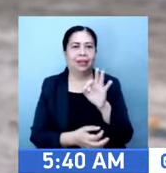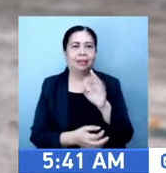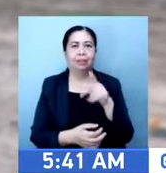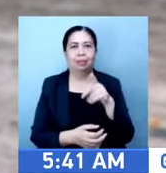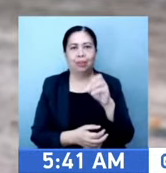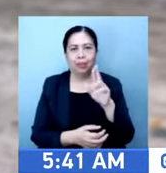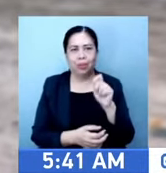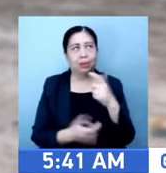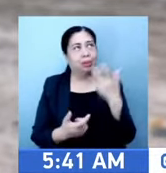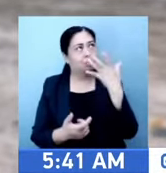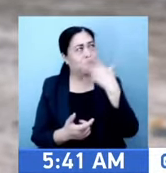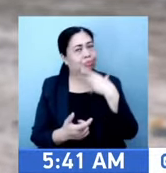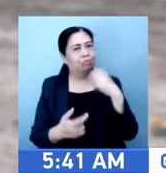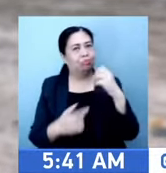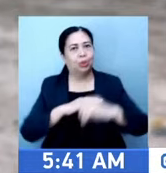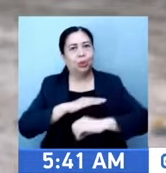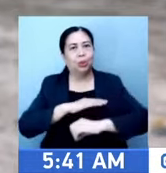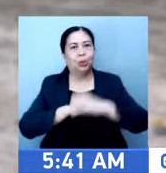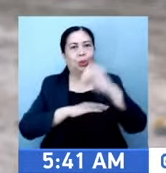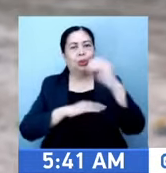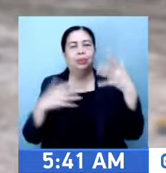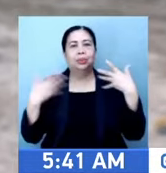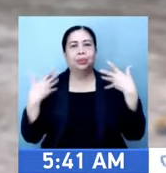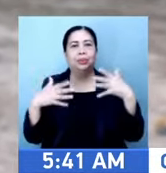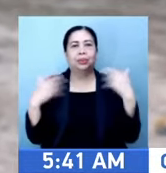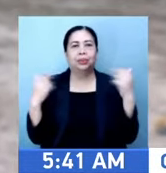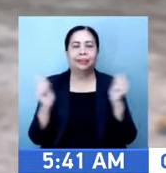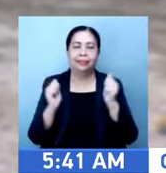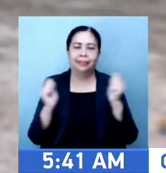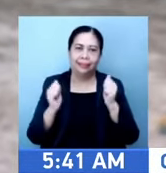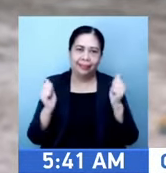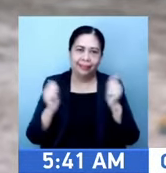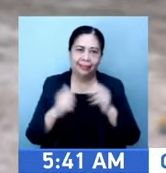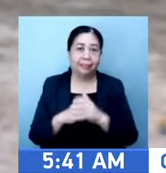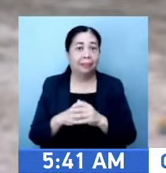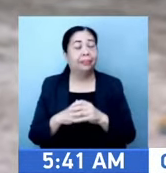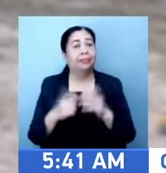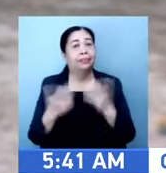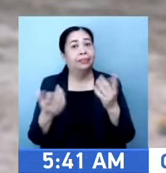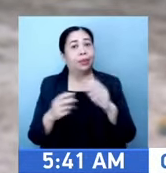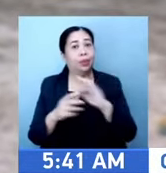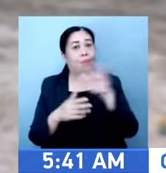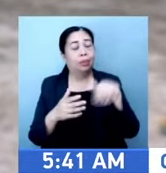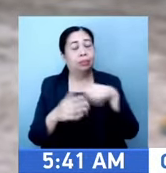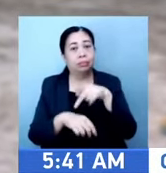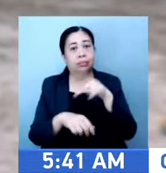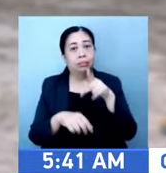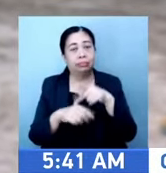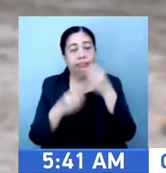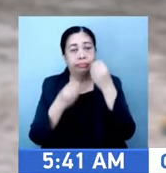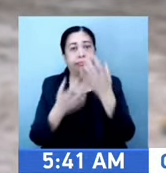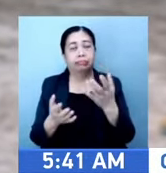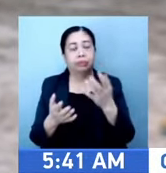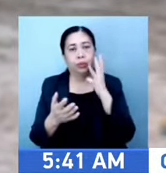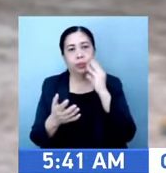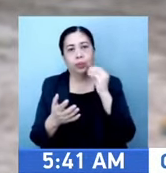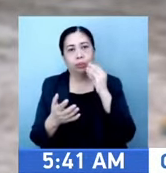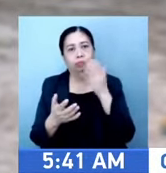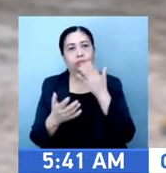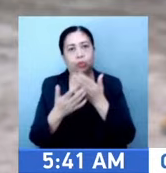araw at malamig pa rin po ang simoy ng hangin. Kaugnay niya, mga kapuso, halos buong bansa po ang makakaranas ng maayos na panahon ngayong araw.